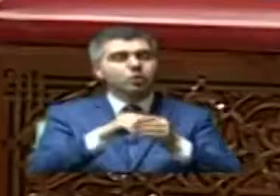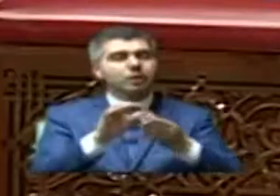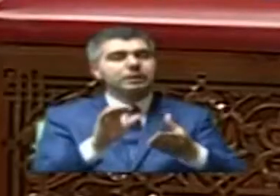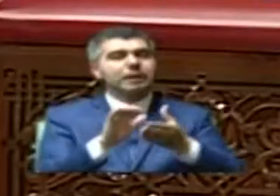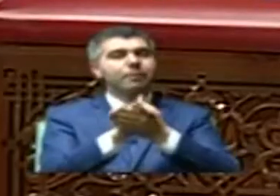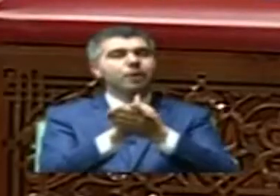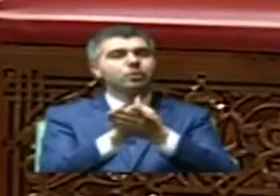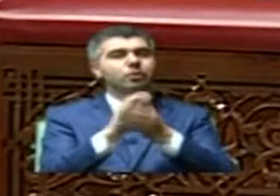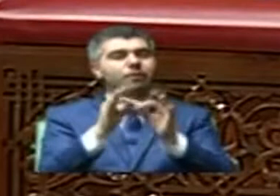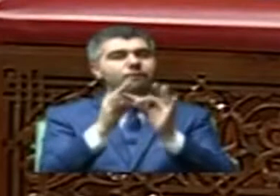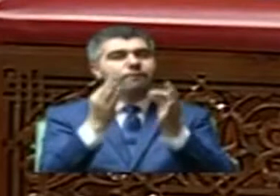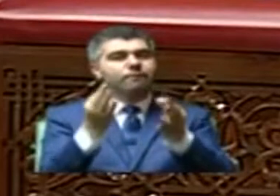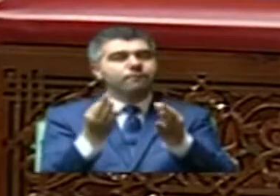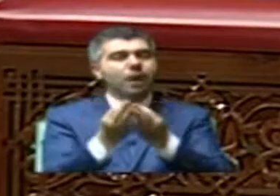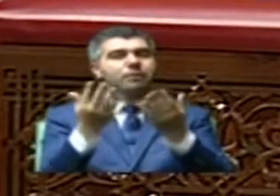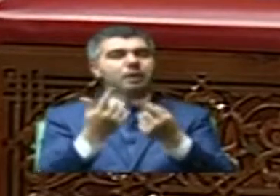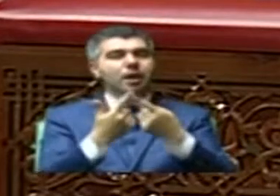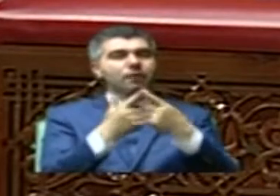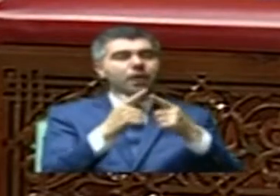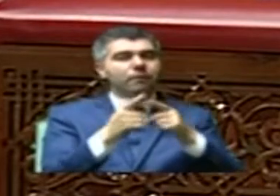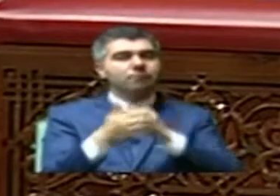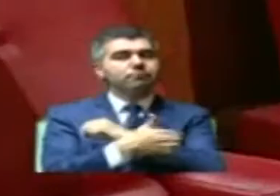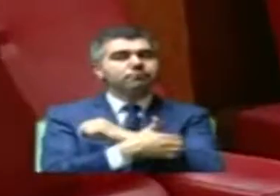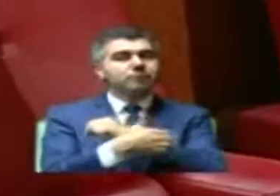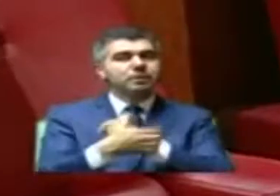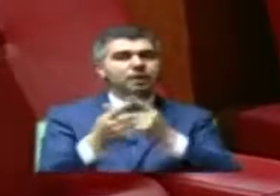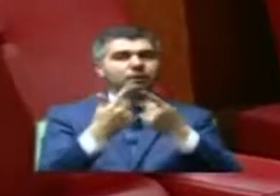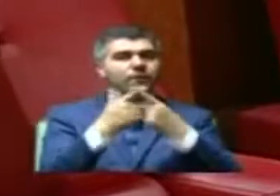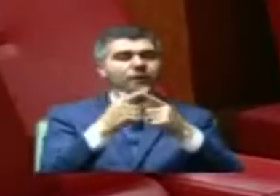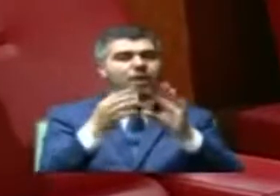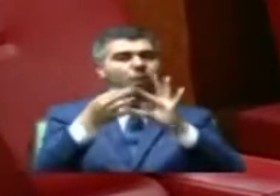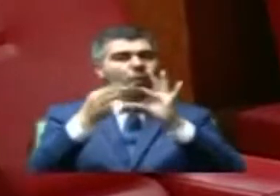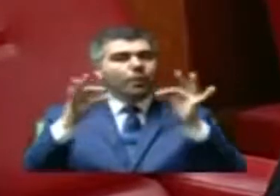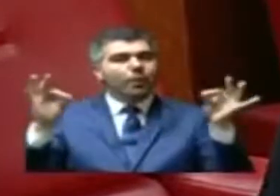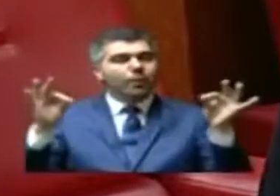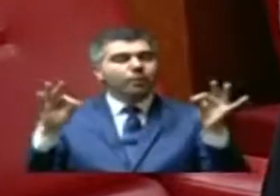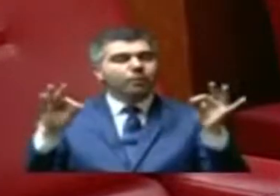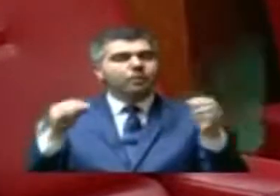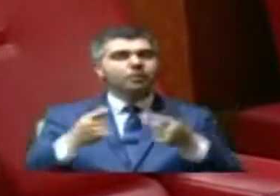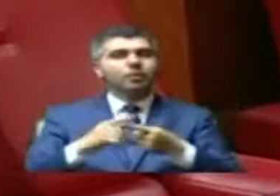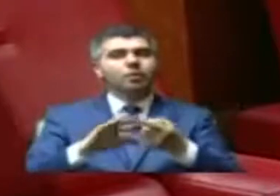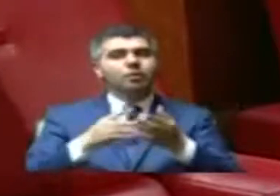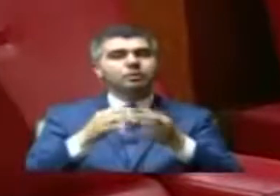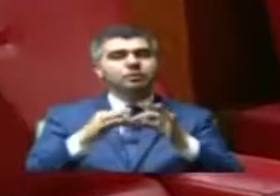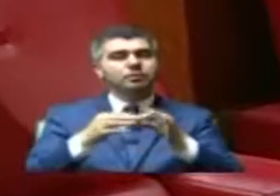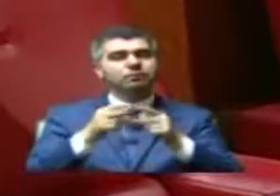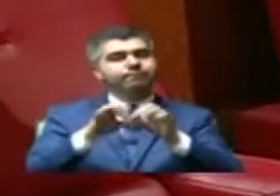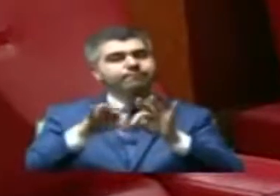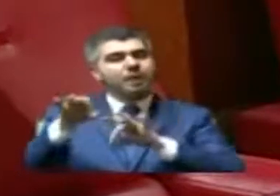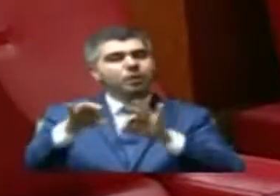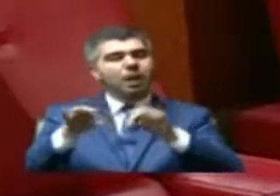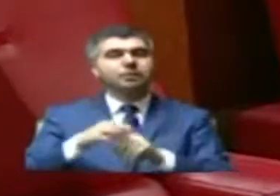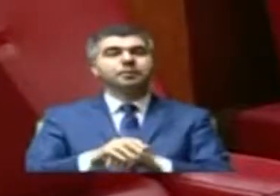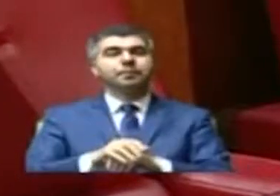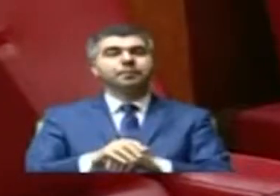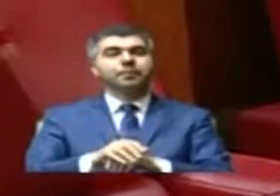الاجتماعي وصندوق التكافل العائلي، وكذلك حزمة من الإجراءات.